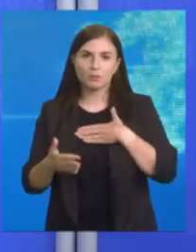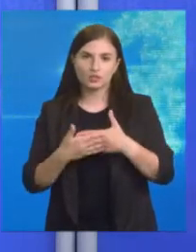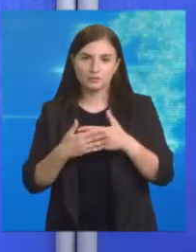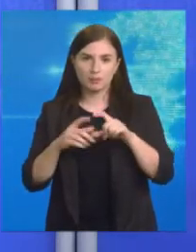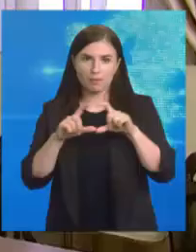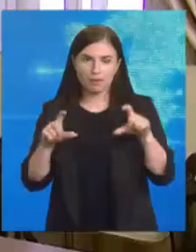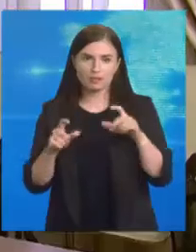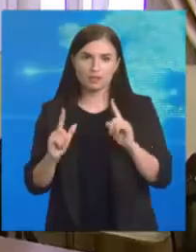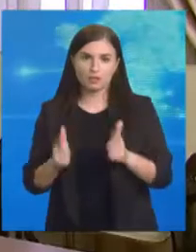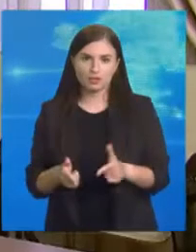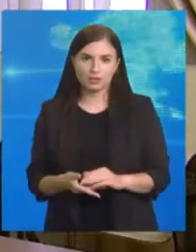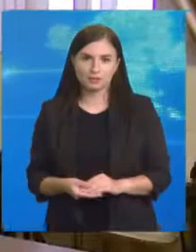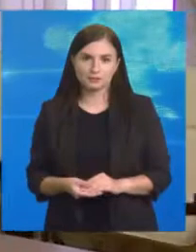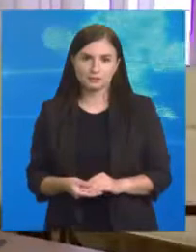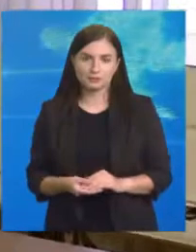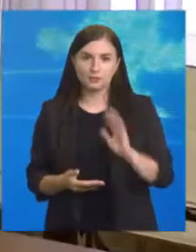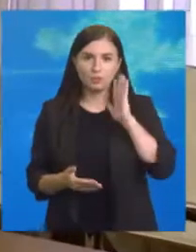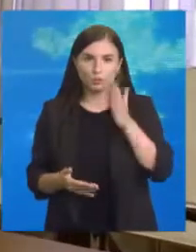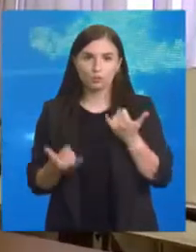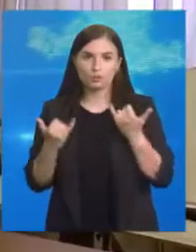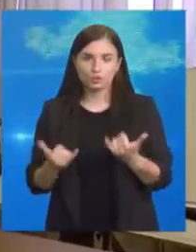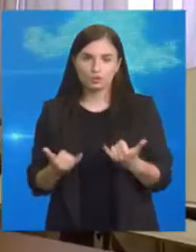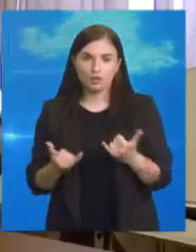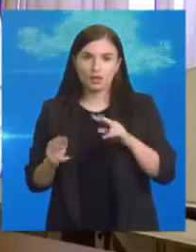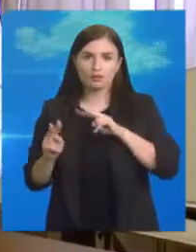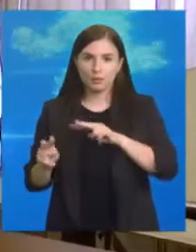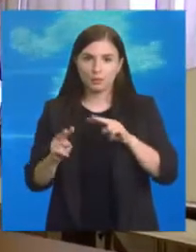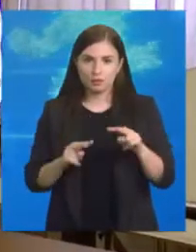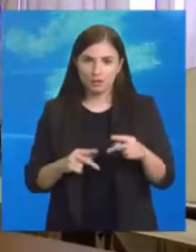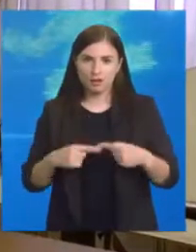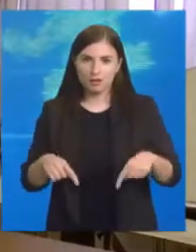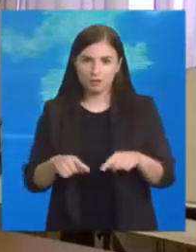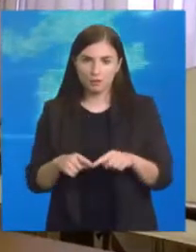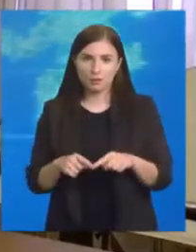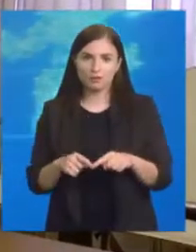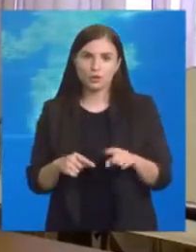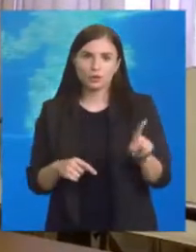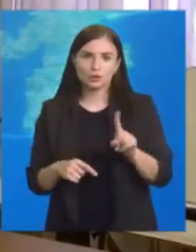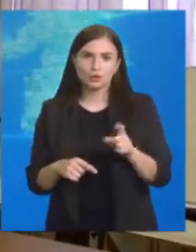соглашение. Будем сейчас организовывать наблюдение, чтобы очень